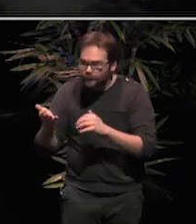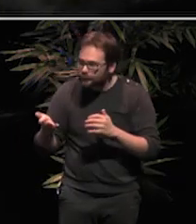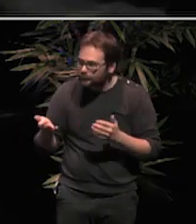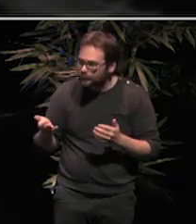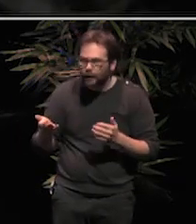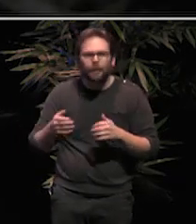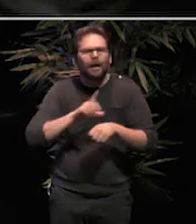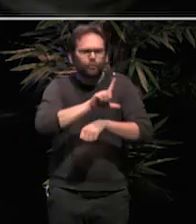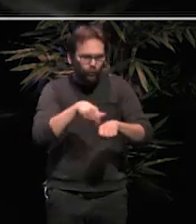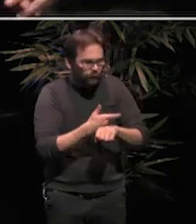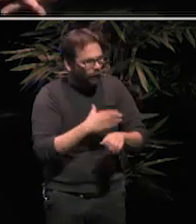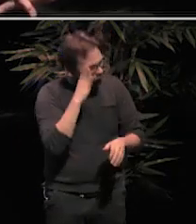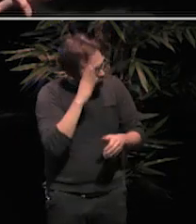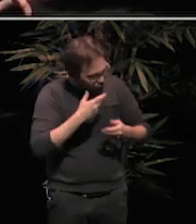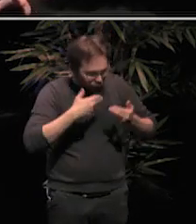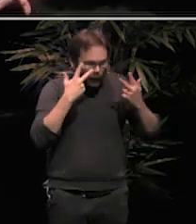récupéré un peu de lucidité,